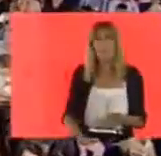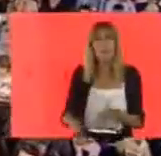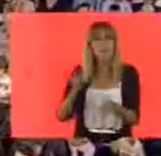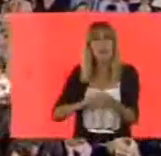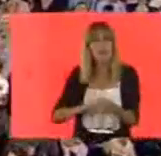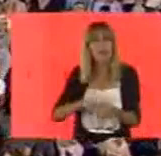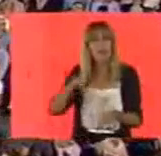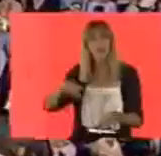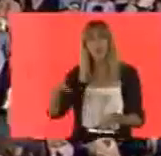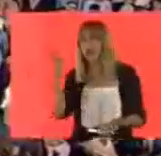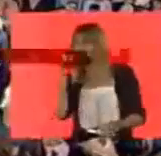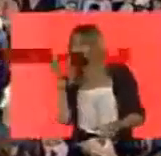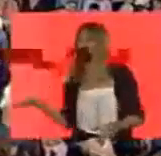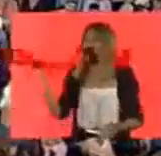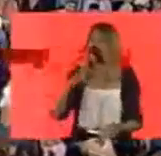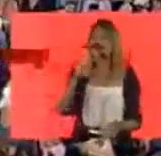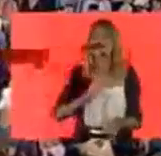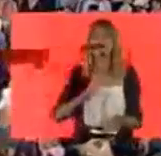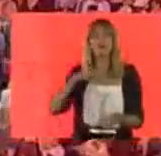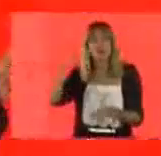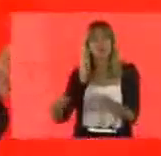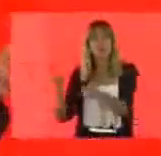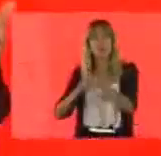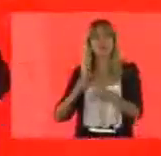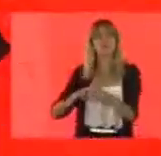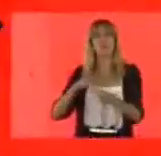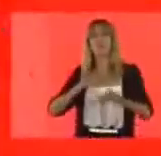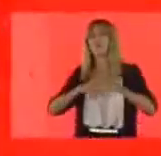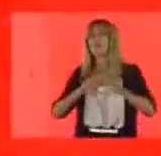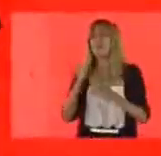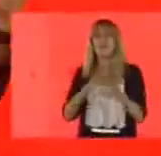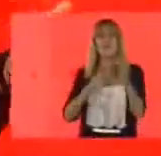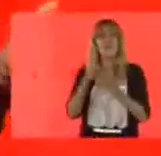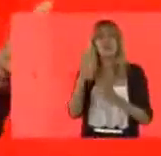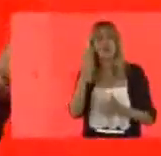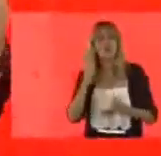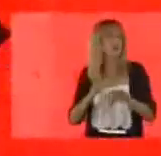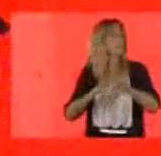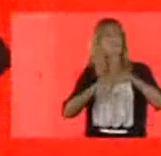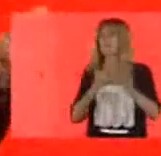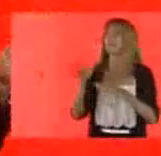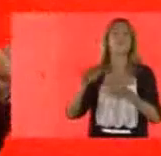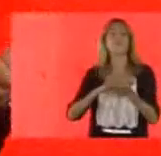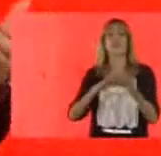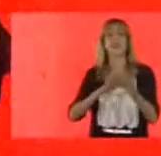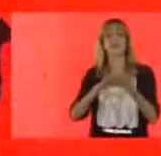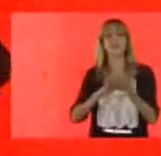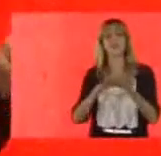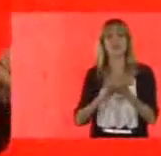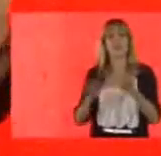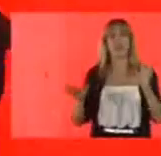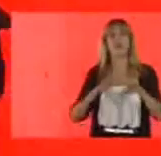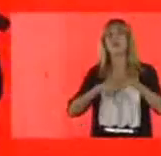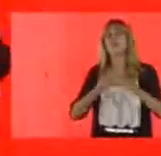ανεξάρτητα ποια είναι η καταγωγή τους, ανεξάρτητα ποιο είναι το χρώμα τους, ανεξάρτητα ποια είναι η θρησκεία τους, είναι άνθρωποι. Και είναι